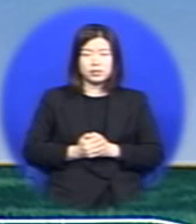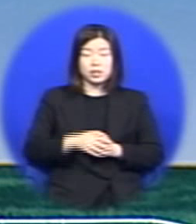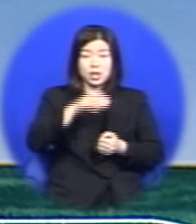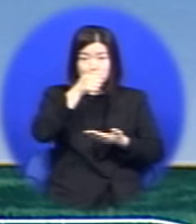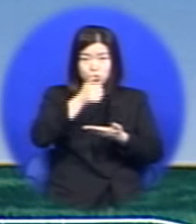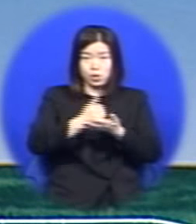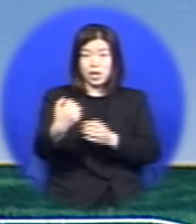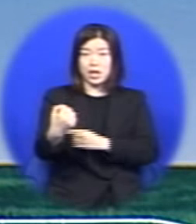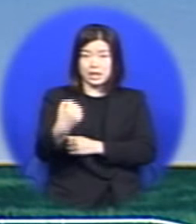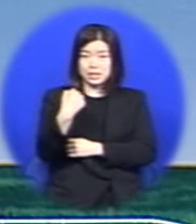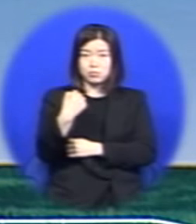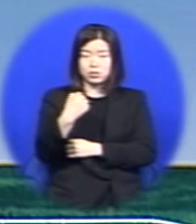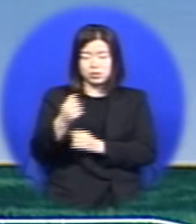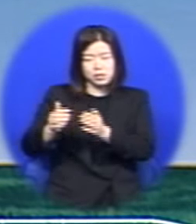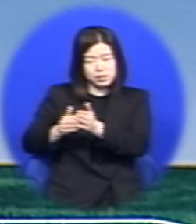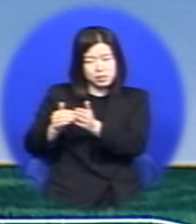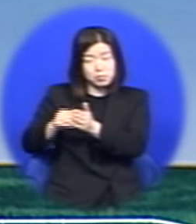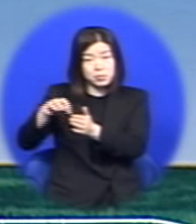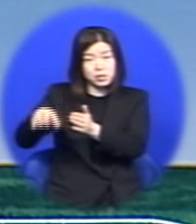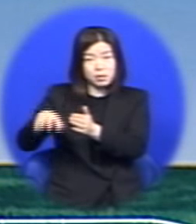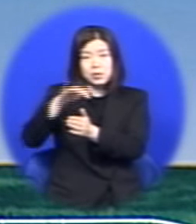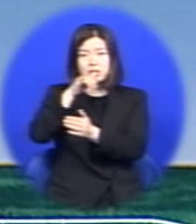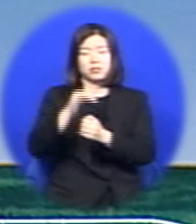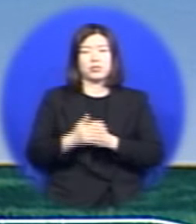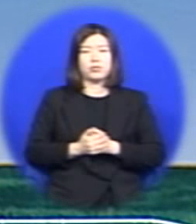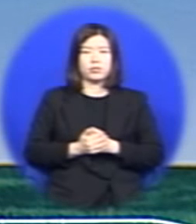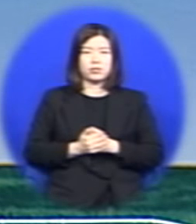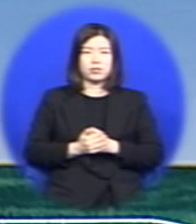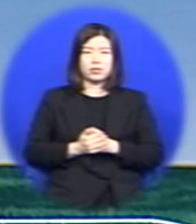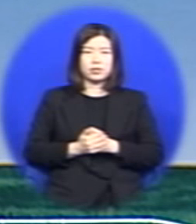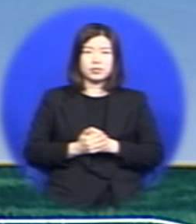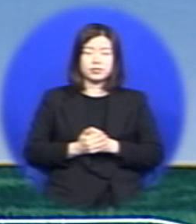죄의 힘은 은밀함에 있는 겁니다.